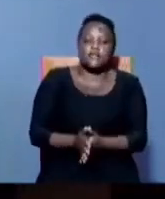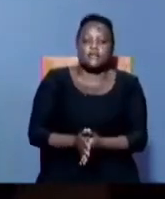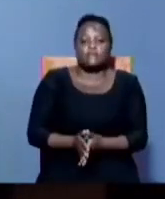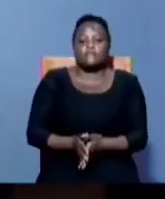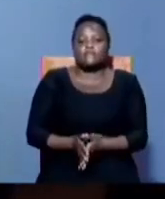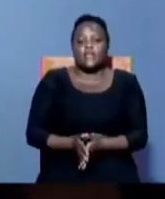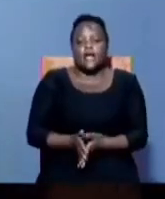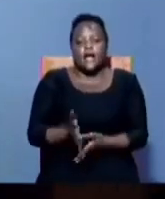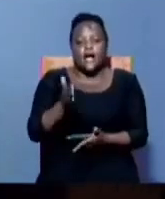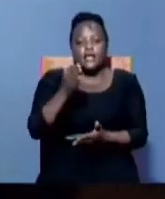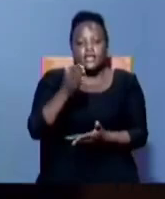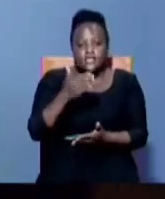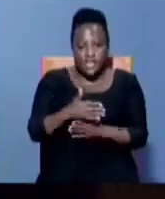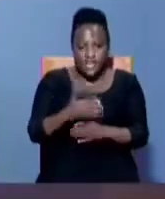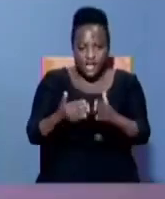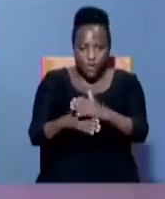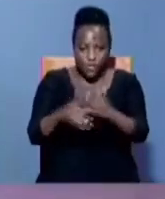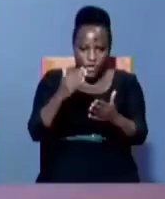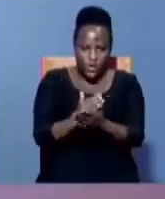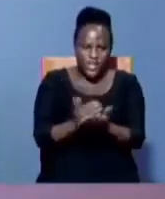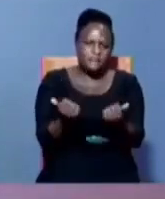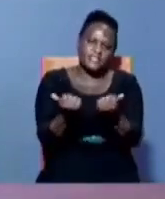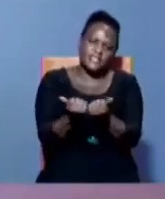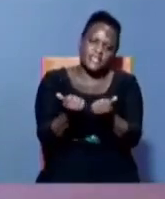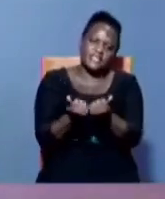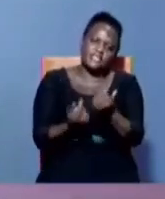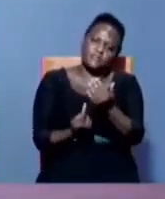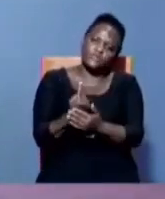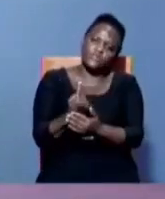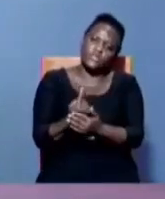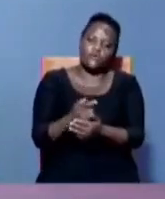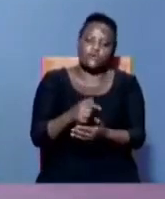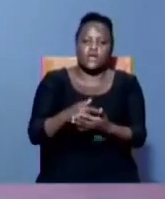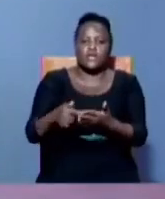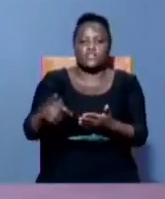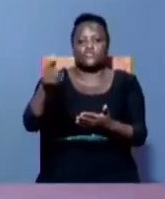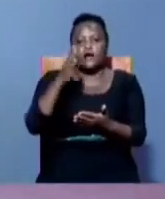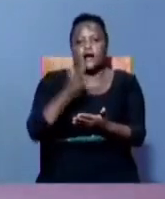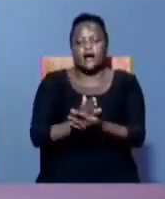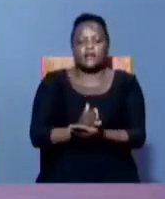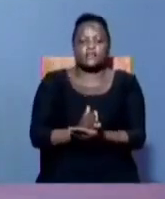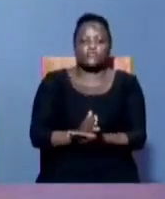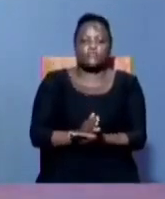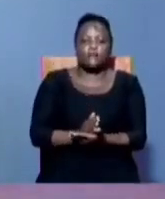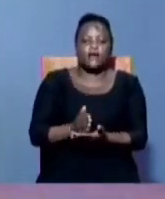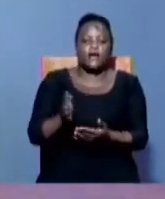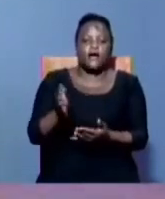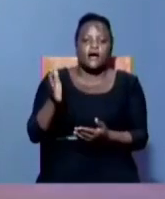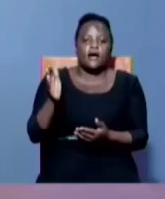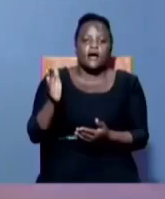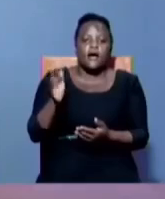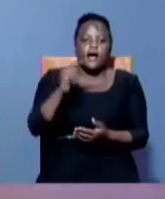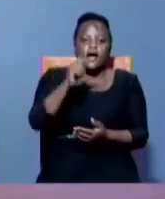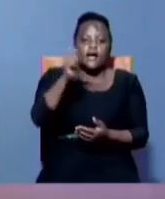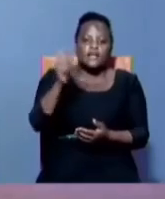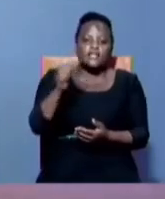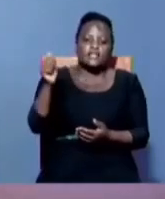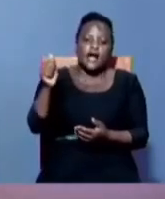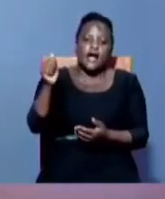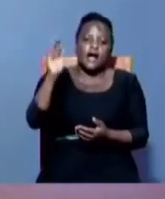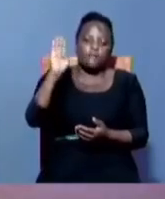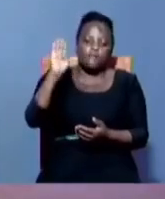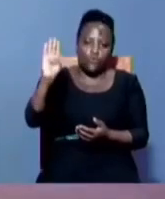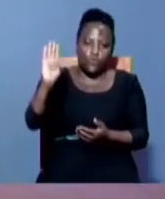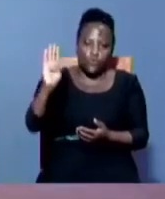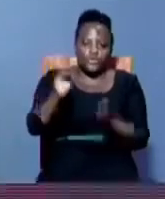kweli, ametengeneza matokeo yanayoitwa haki. Na ndio maana Zaburi 97 mstari wa pili anasema, yani msingi